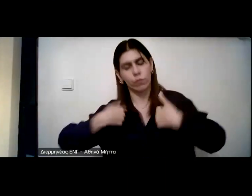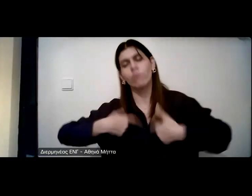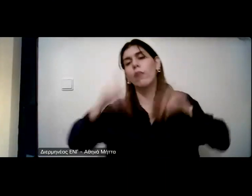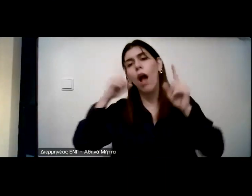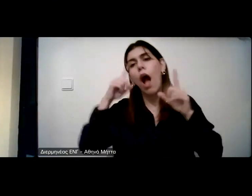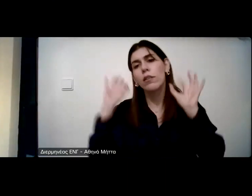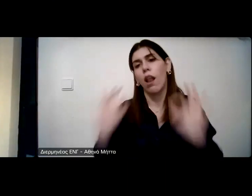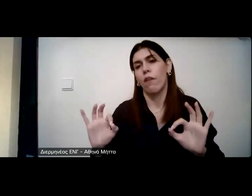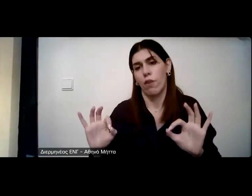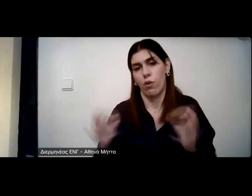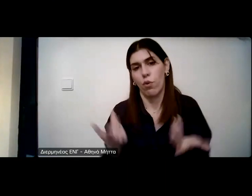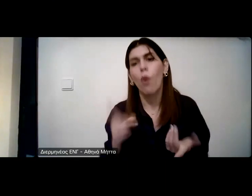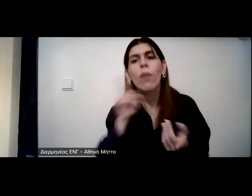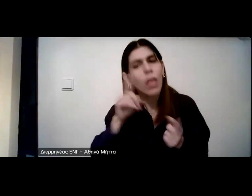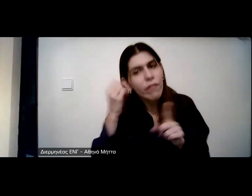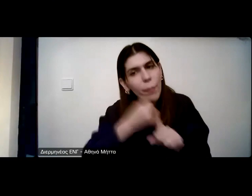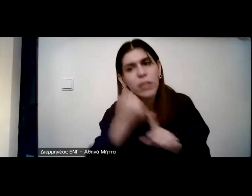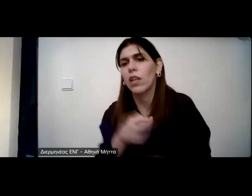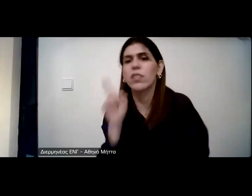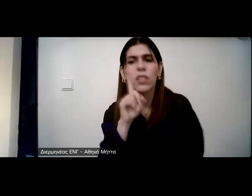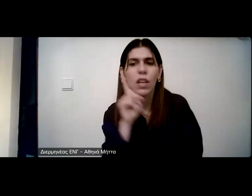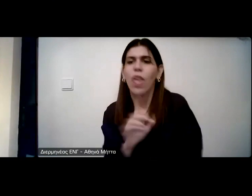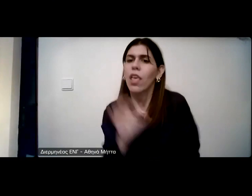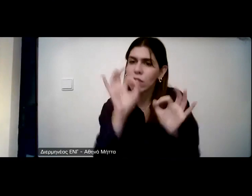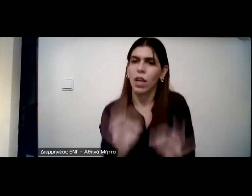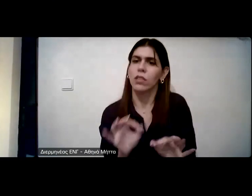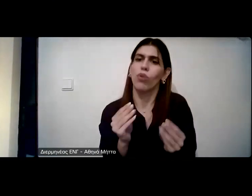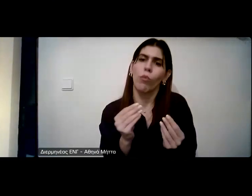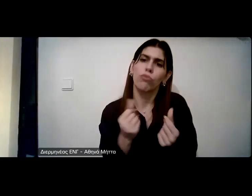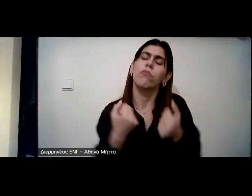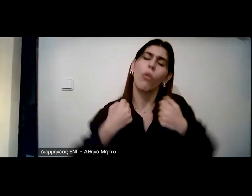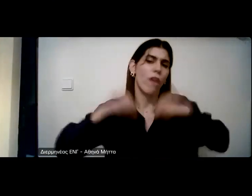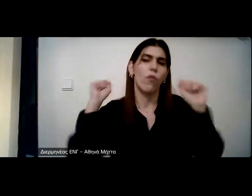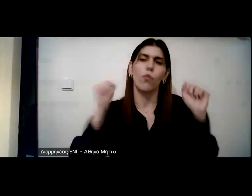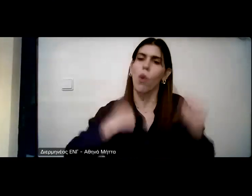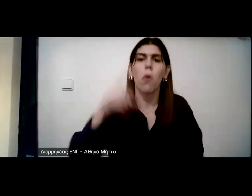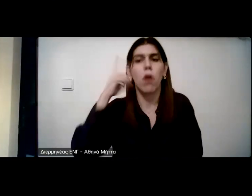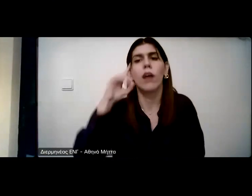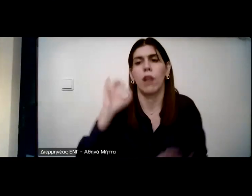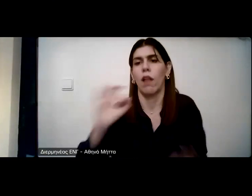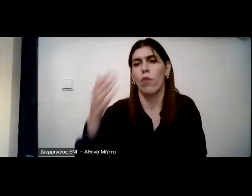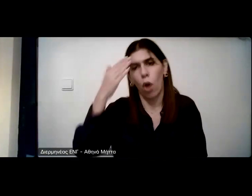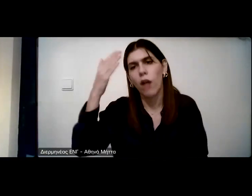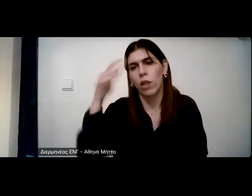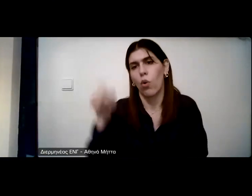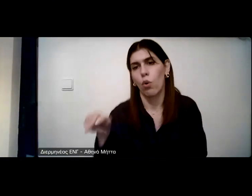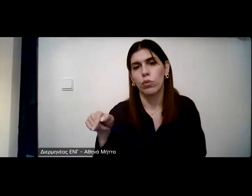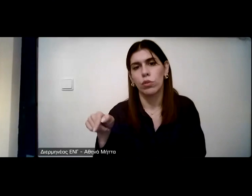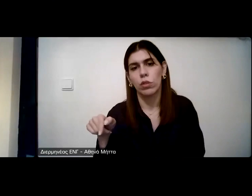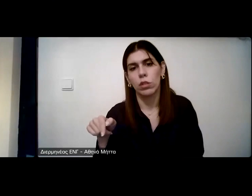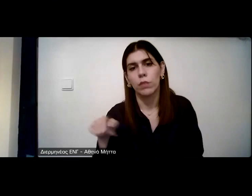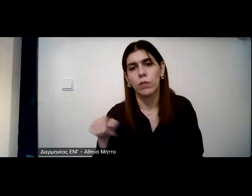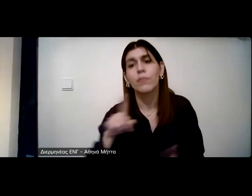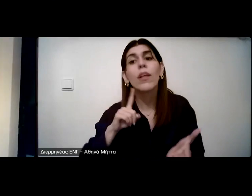των γυναικών, των φεμινιστριών κτλ. Θα έλεγα ότι πρέπει να υπάρξει μία